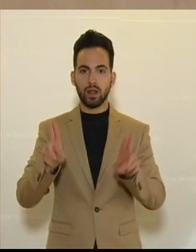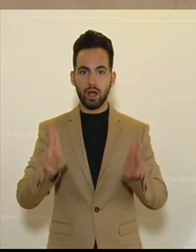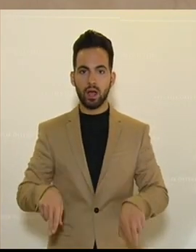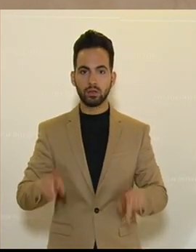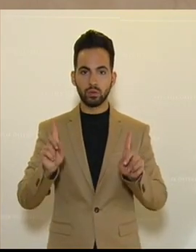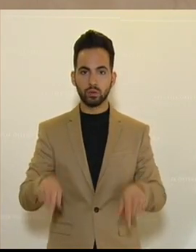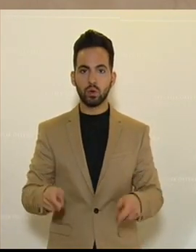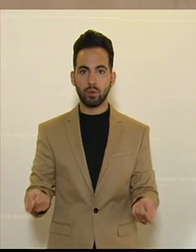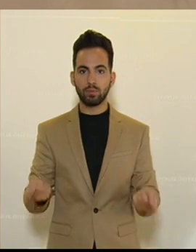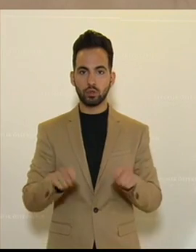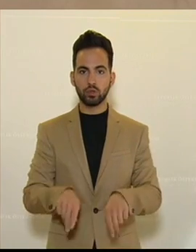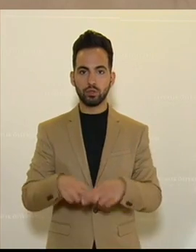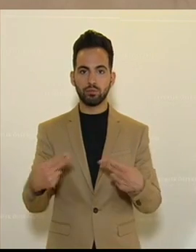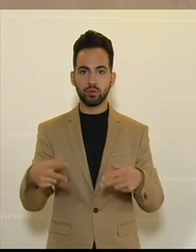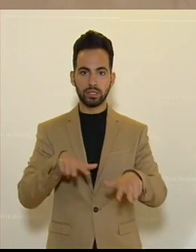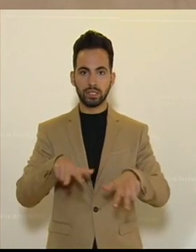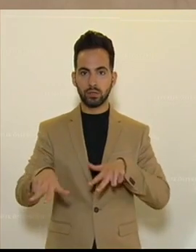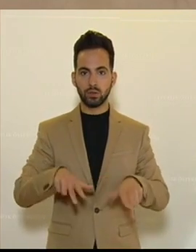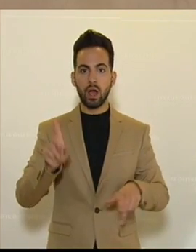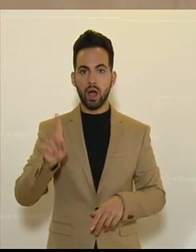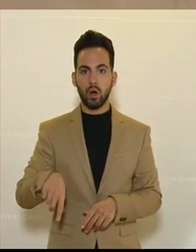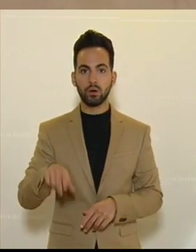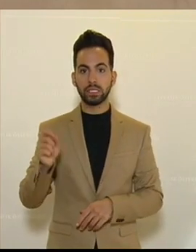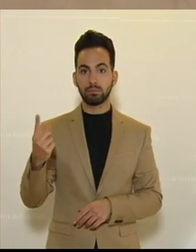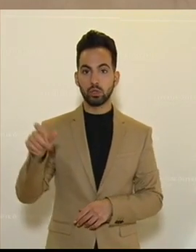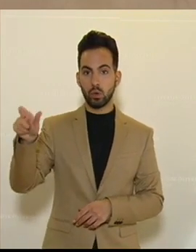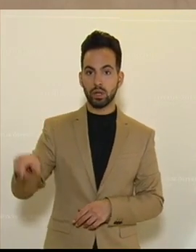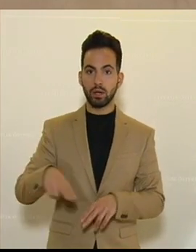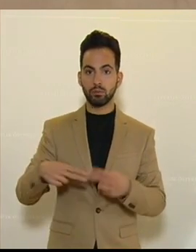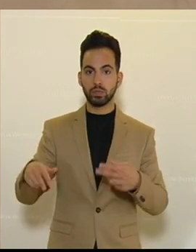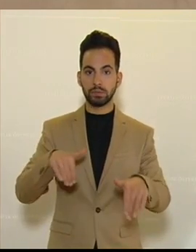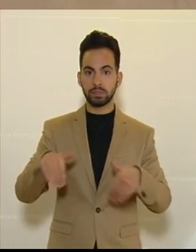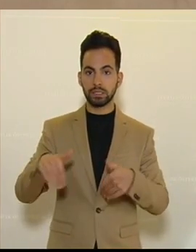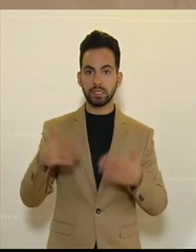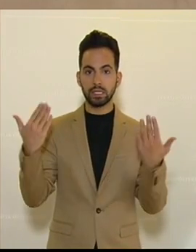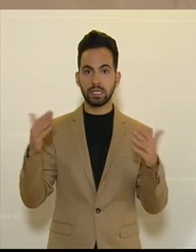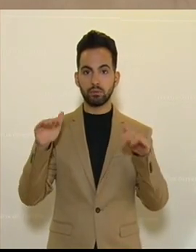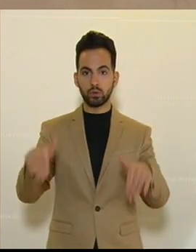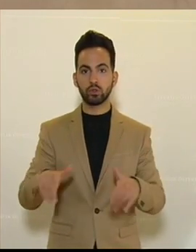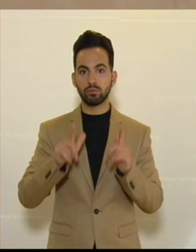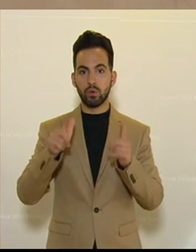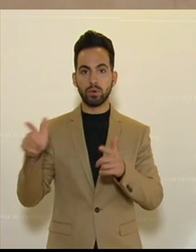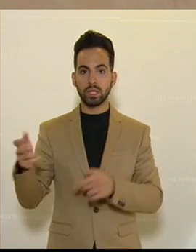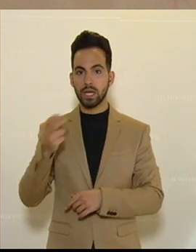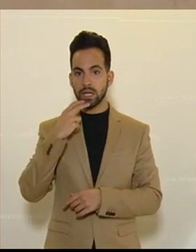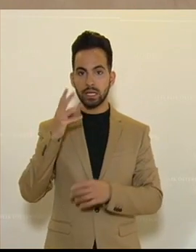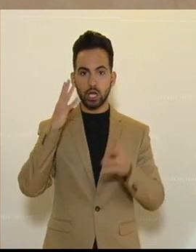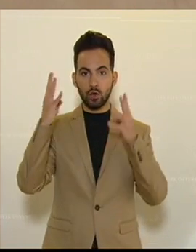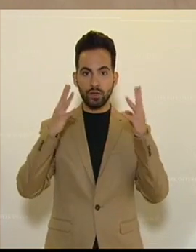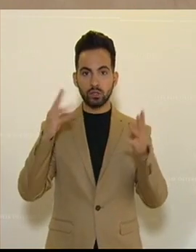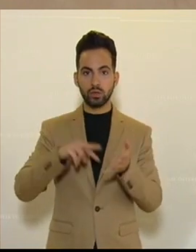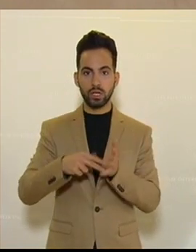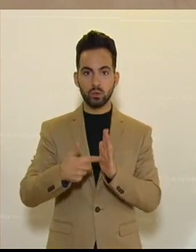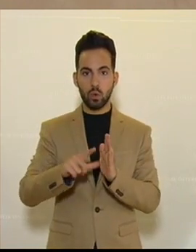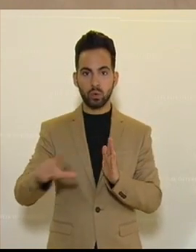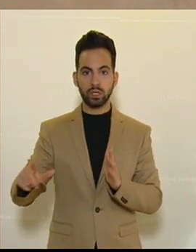wolle beschließen, die Bundesregierung und insbesondere die Bundesministerin für Klimaschutz, Umwelt, Energie, Mobilität, Innovation und